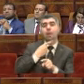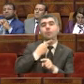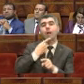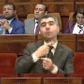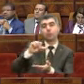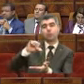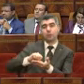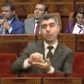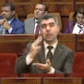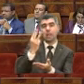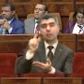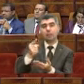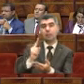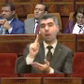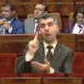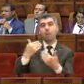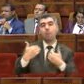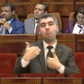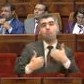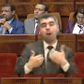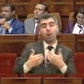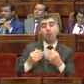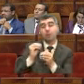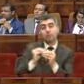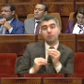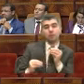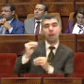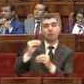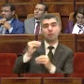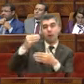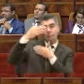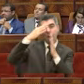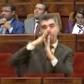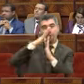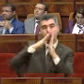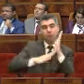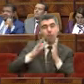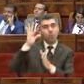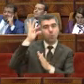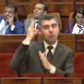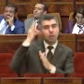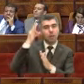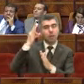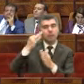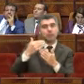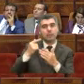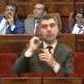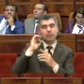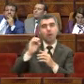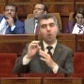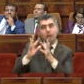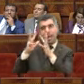ب 3.1% متجاوز المعدل الوطني، كما أشار التقرير المندوبية السامية للتخطيط